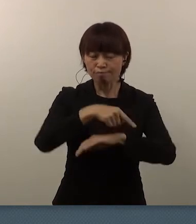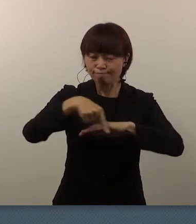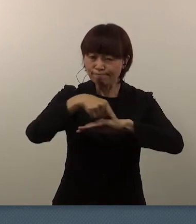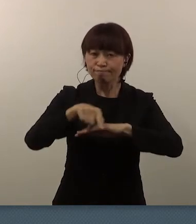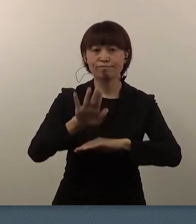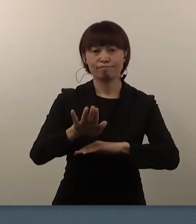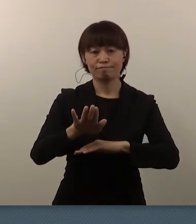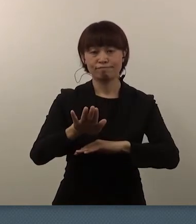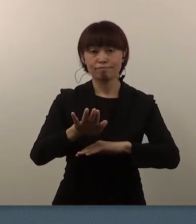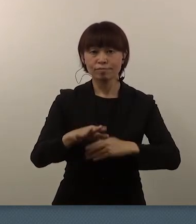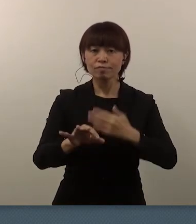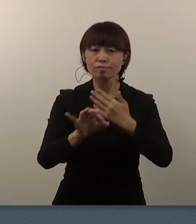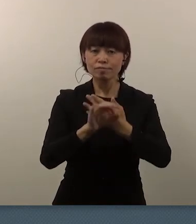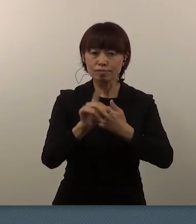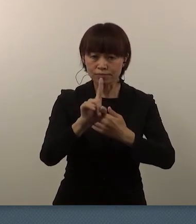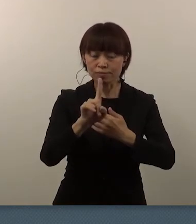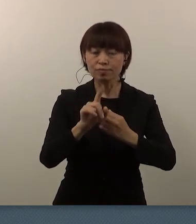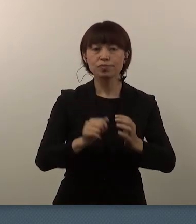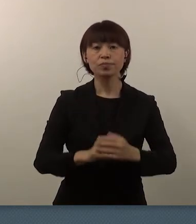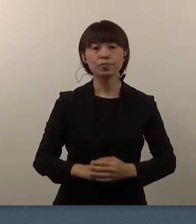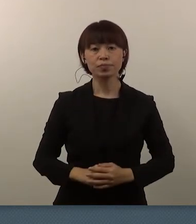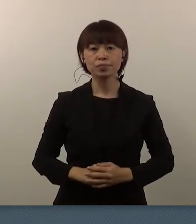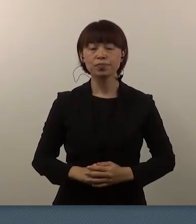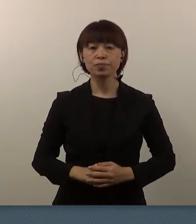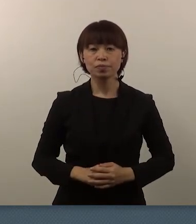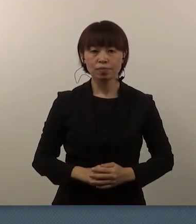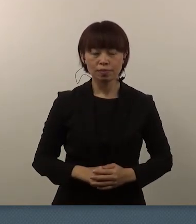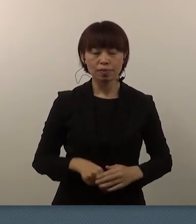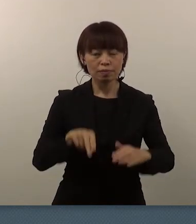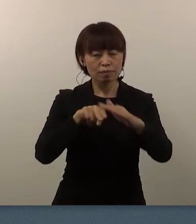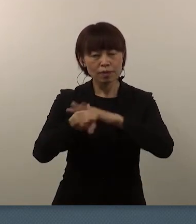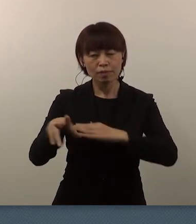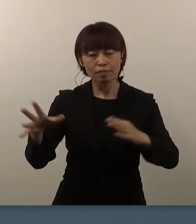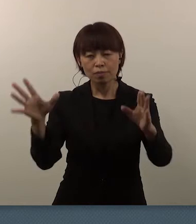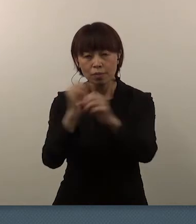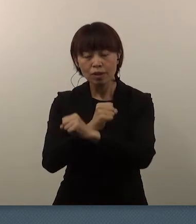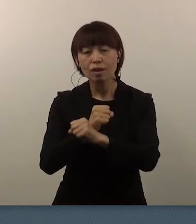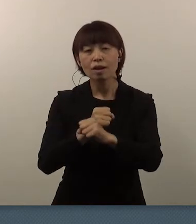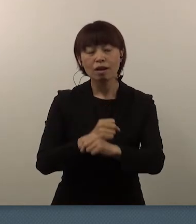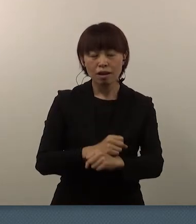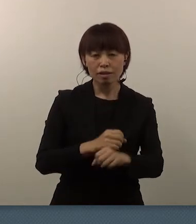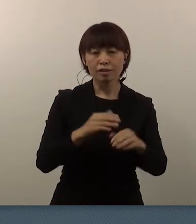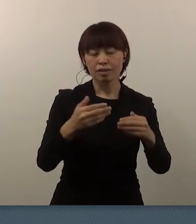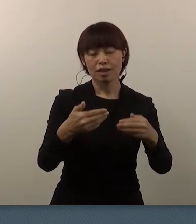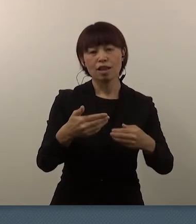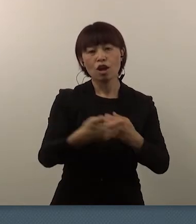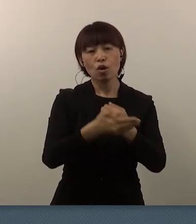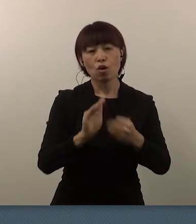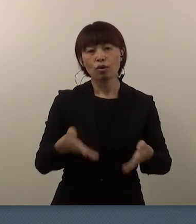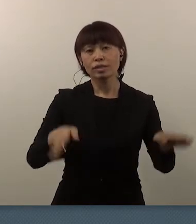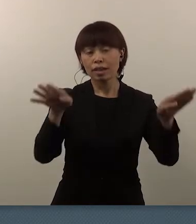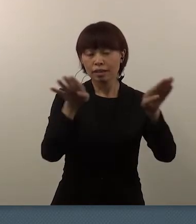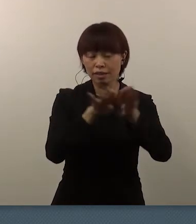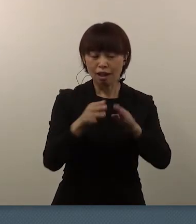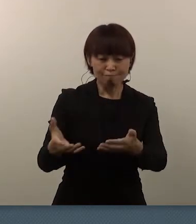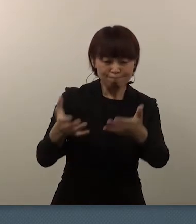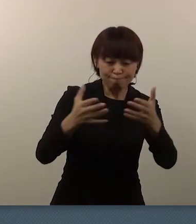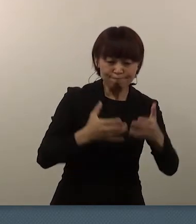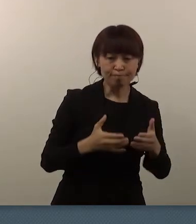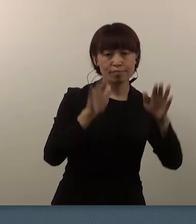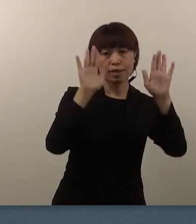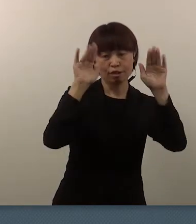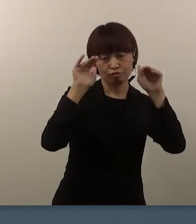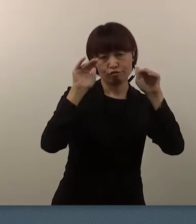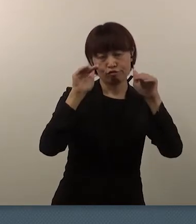度その取り組みの一環として、迷子になって動物保護センター等に保護された犬が飼い主のもとに